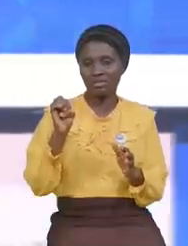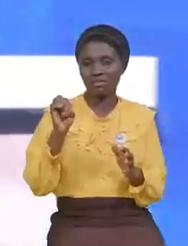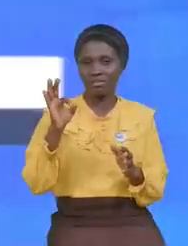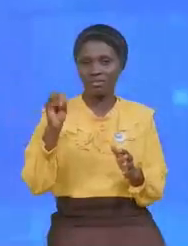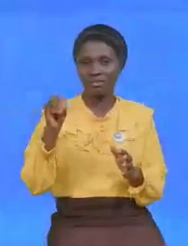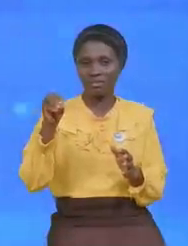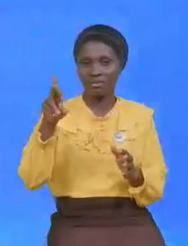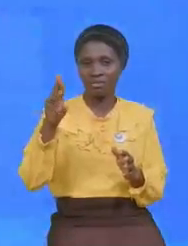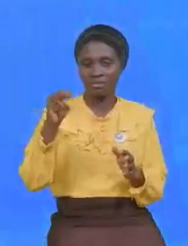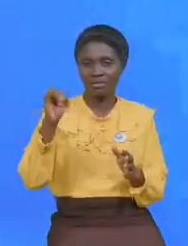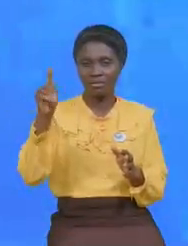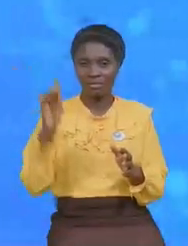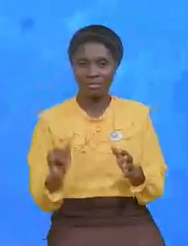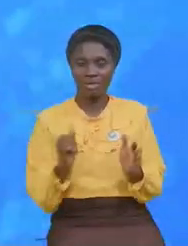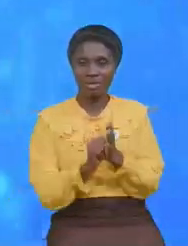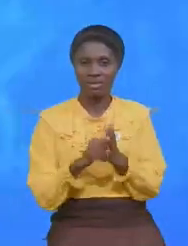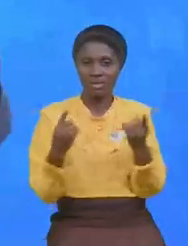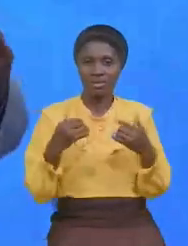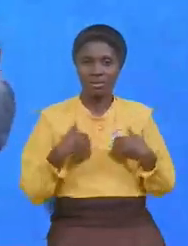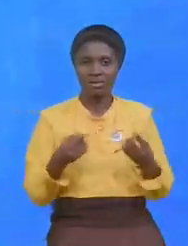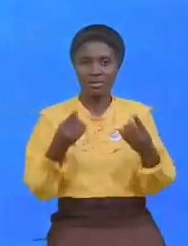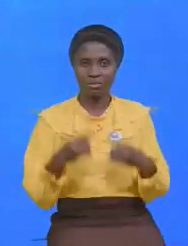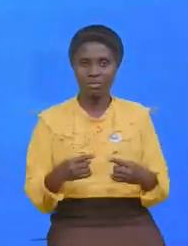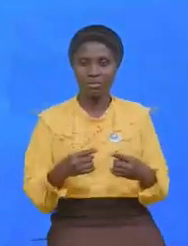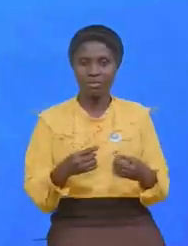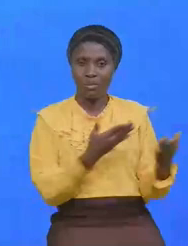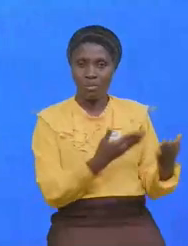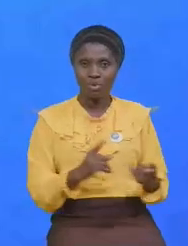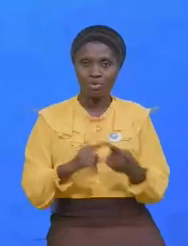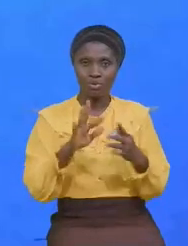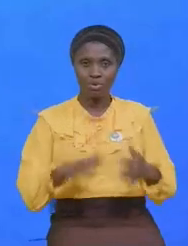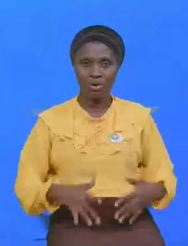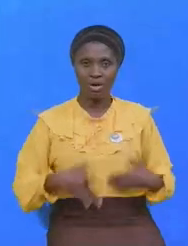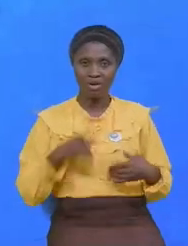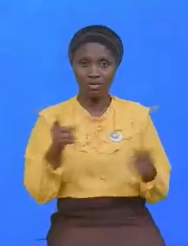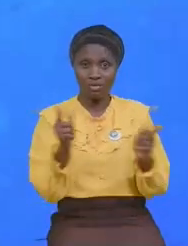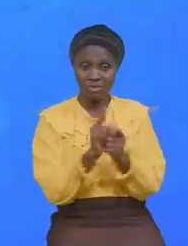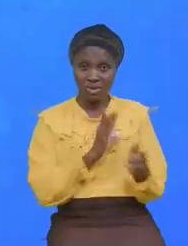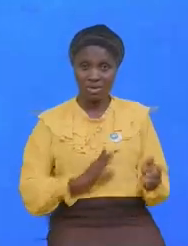que tu rencontres Christ ce soir, il a le pouvoir pour te délivrer.